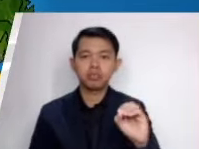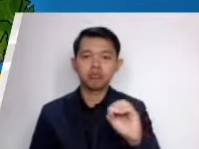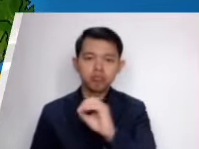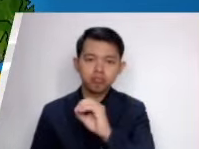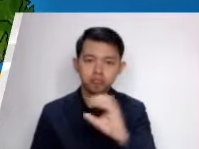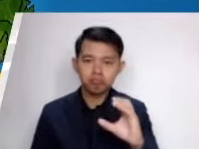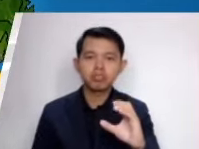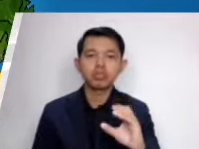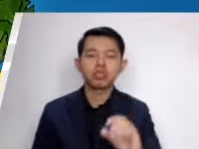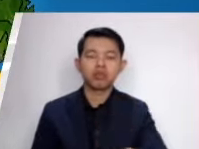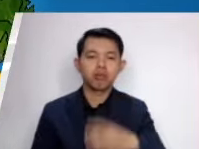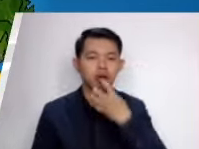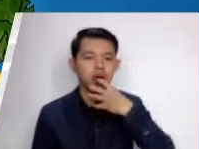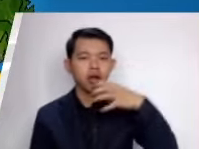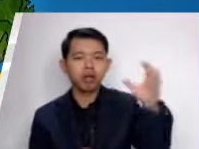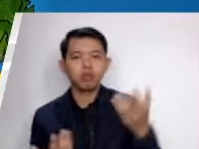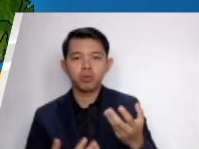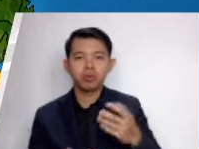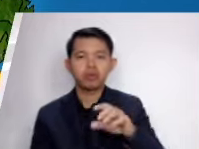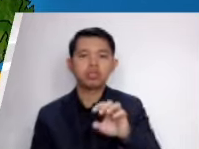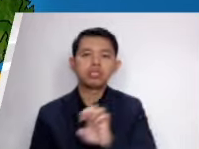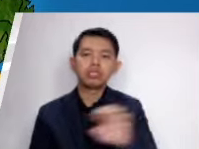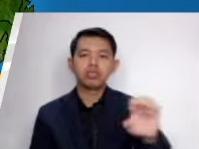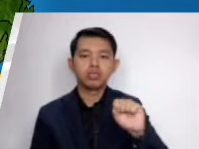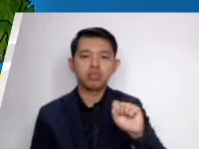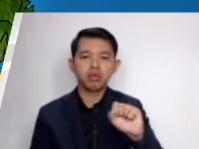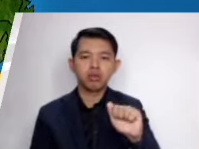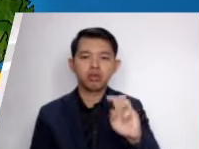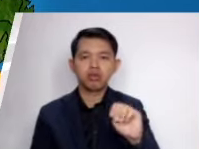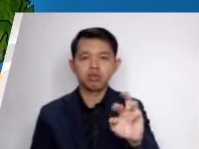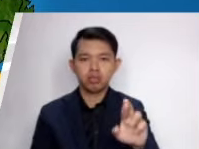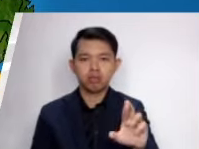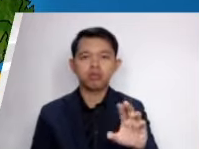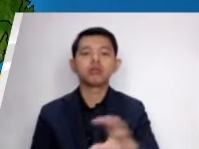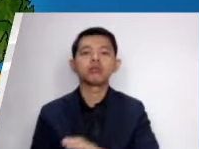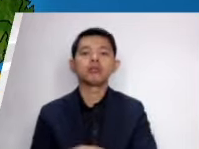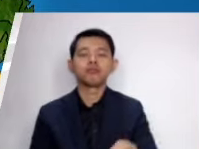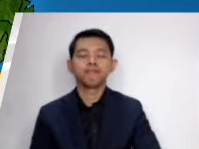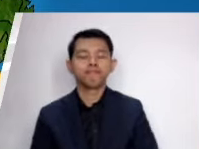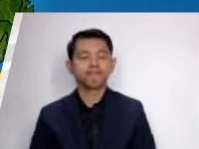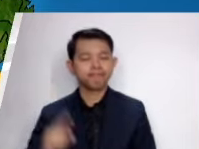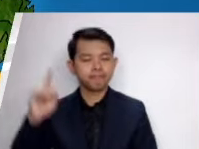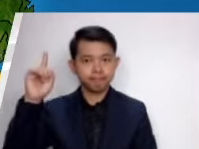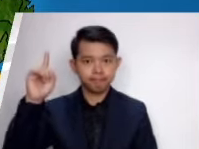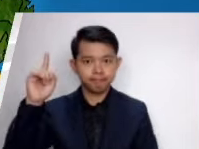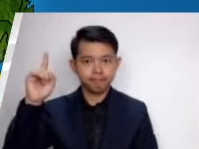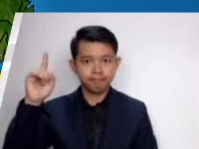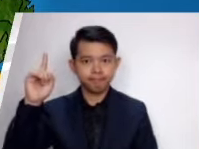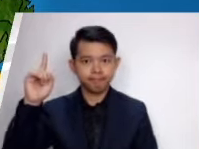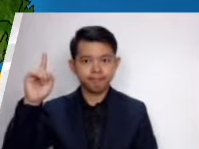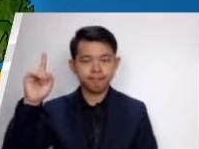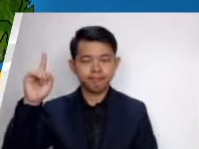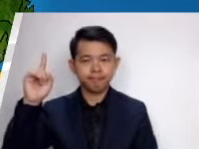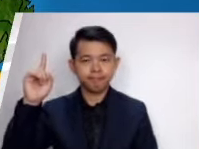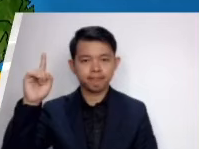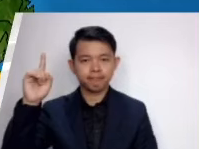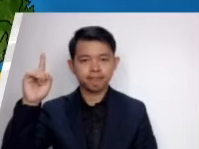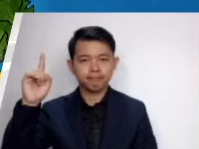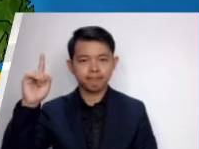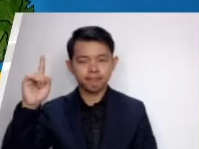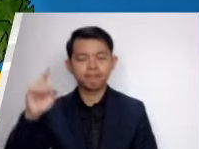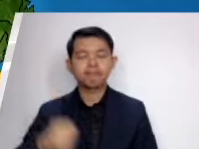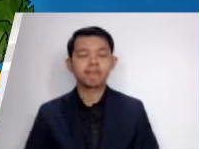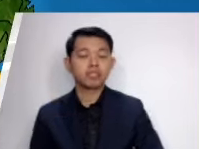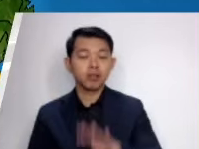Samar, 45 degrees Celsius sa Aparik, Cagayan, Legazpi, Albay at sa Maasin, Southern Leyte, 44 degrees Celsius naman